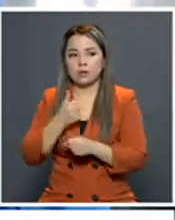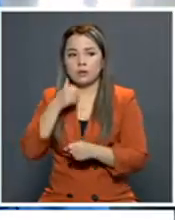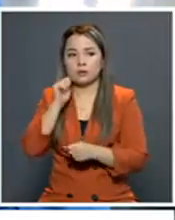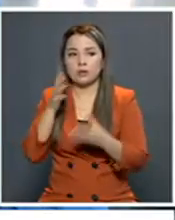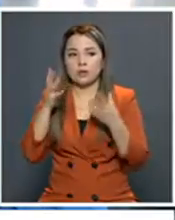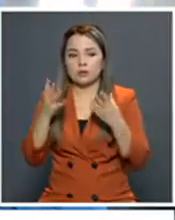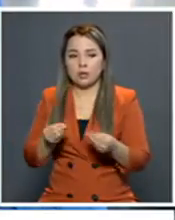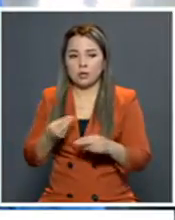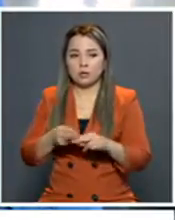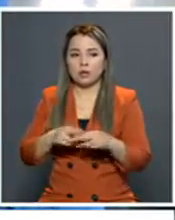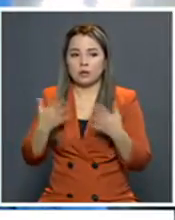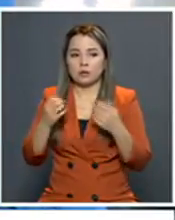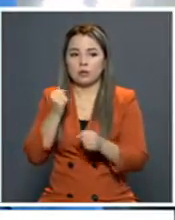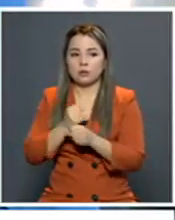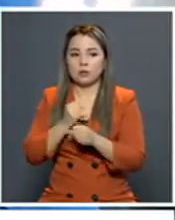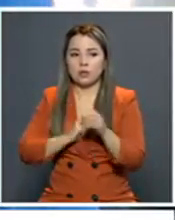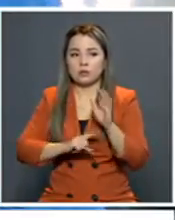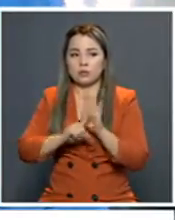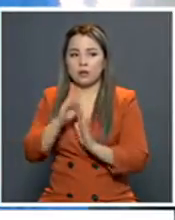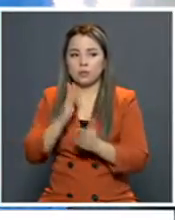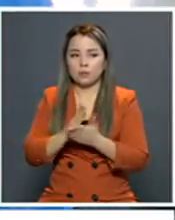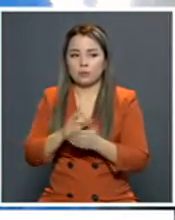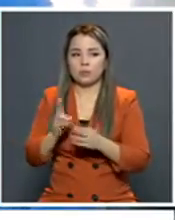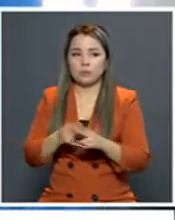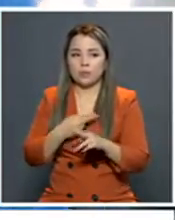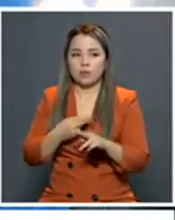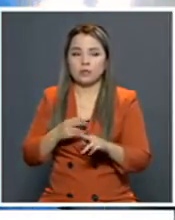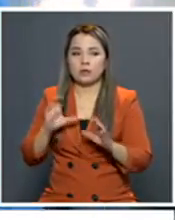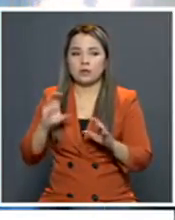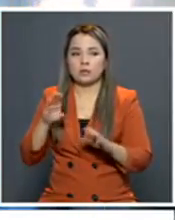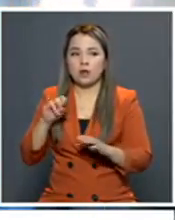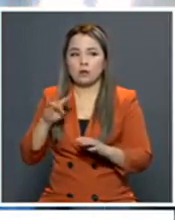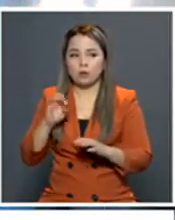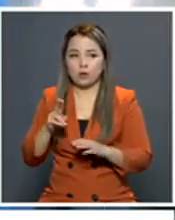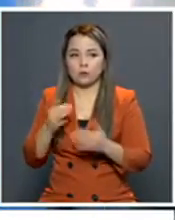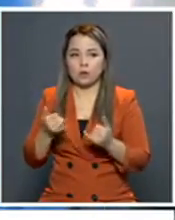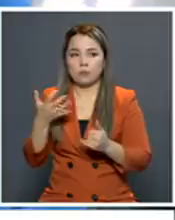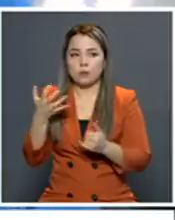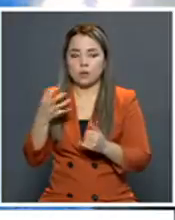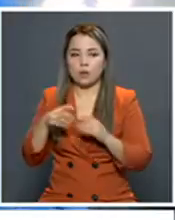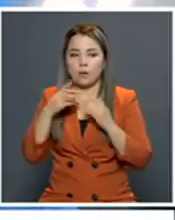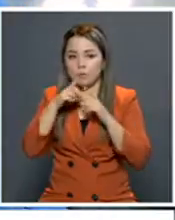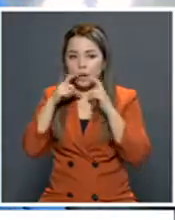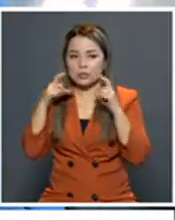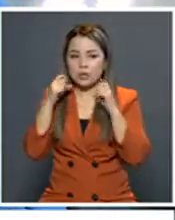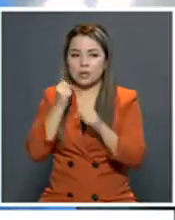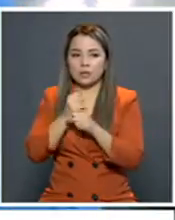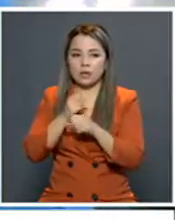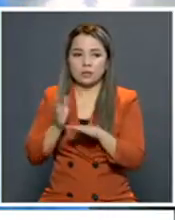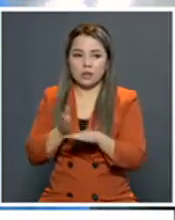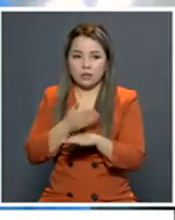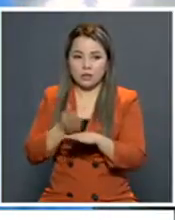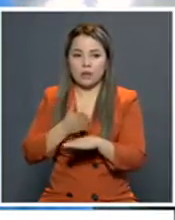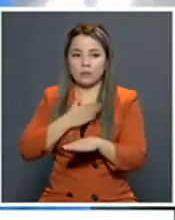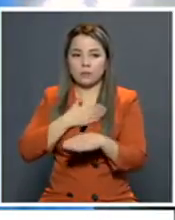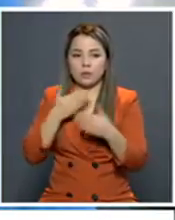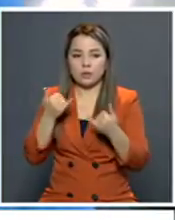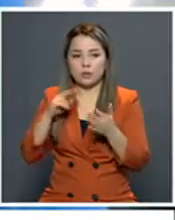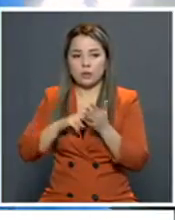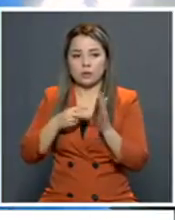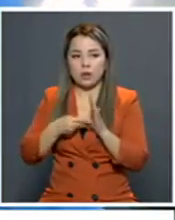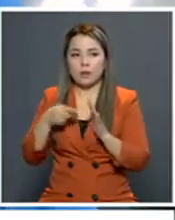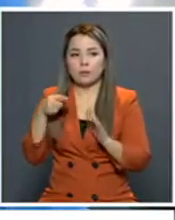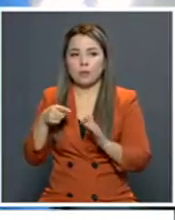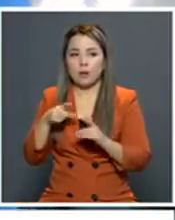бері қолымен тігуді бастадық. Станоксыз. Кеше мен 500 маска тіктім. Бүгін ойлаймын 1000 маска тігемін